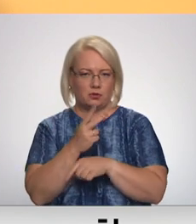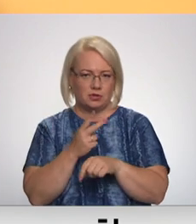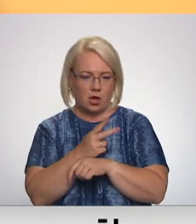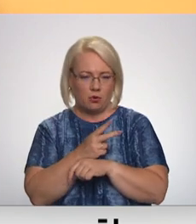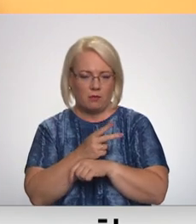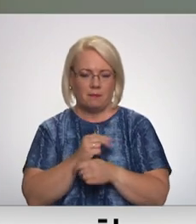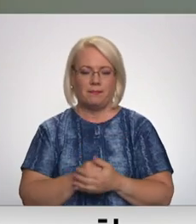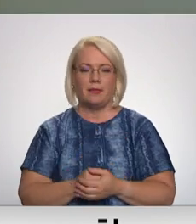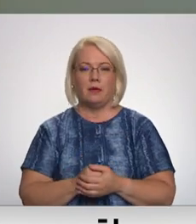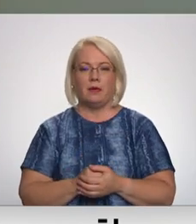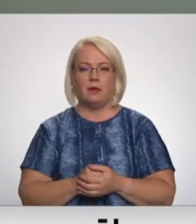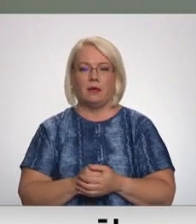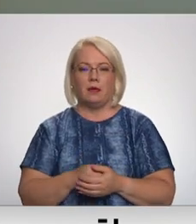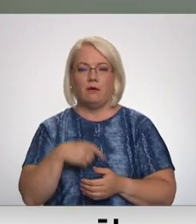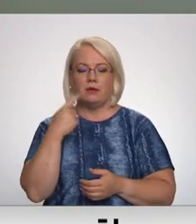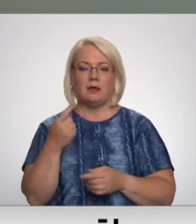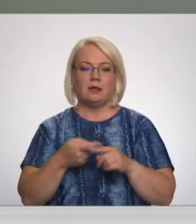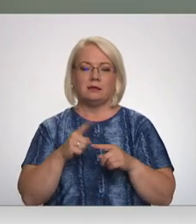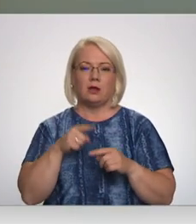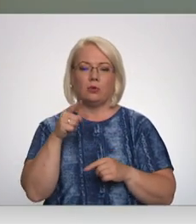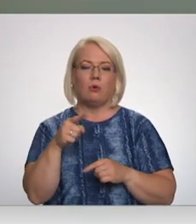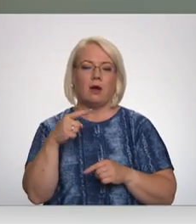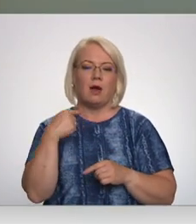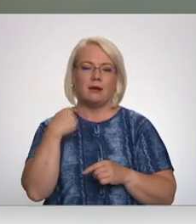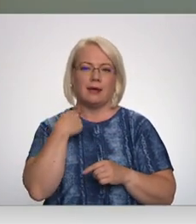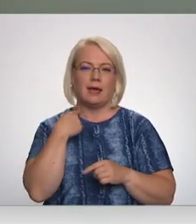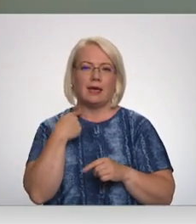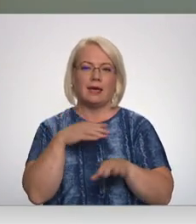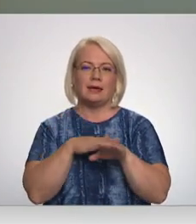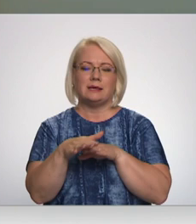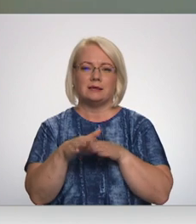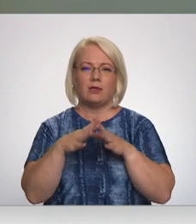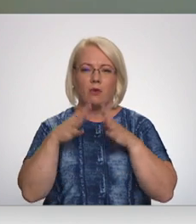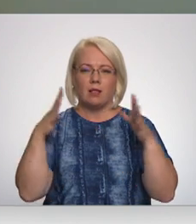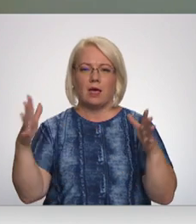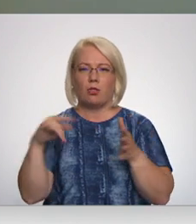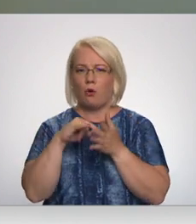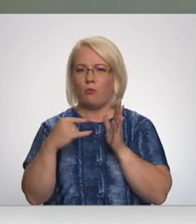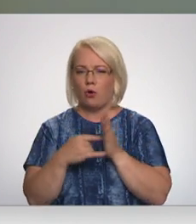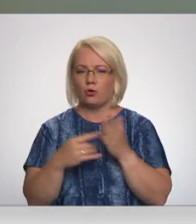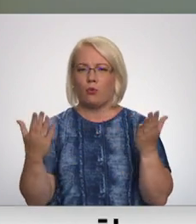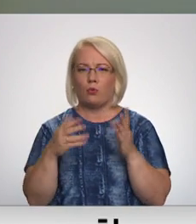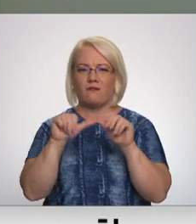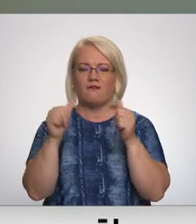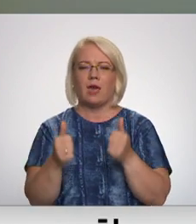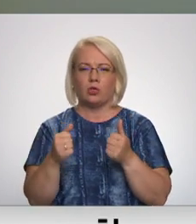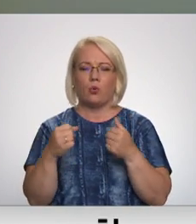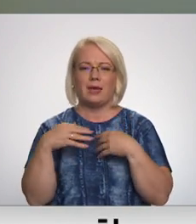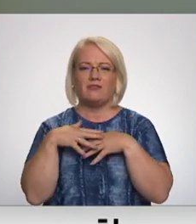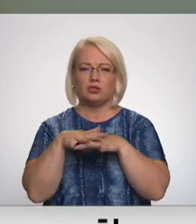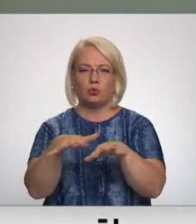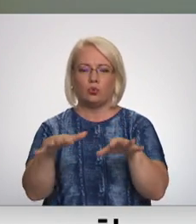Rīga īsteno pilotu projektu, kurā viņi veido infrastruktūru,